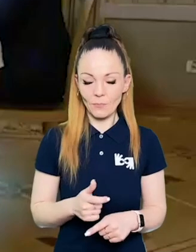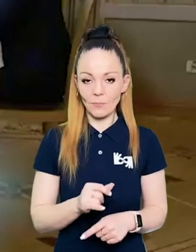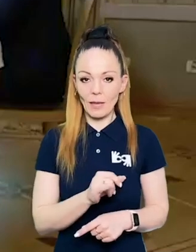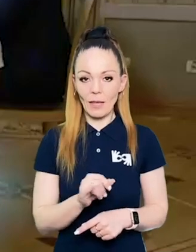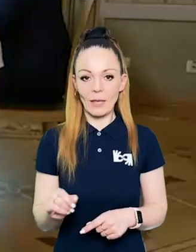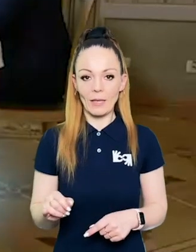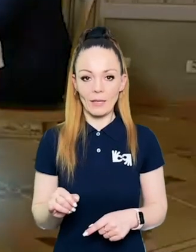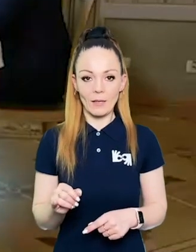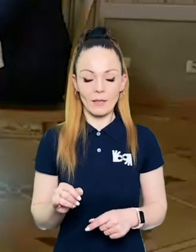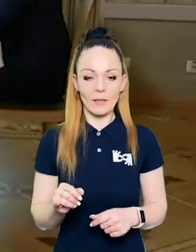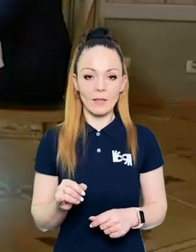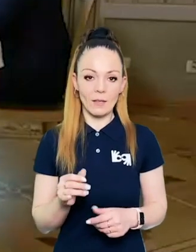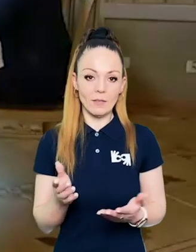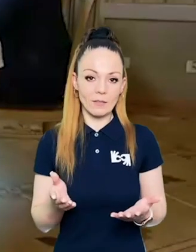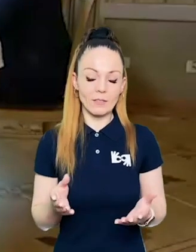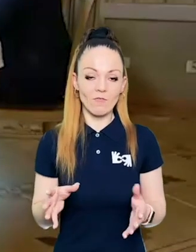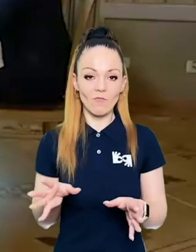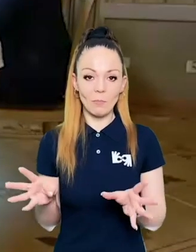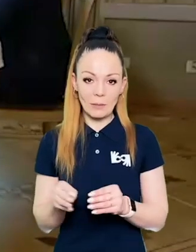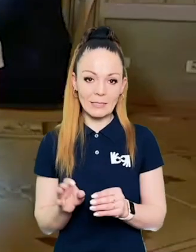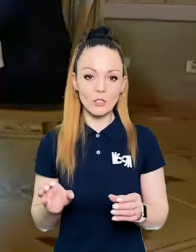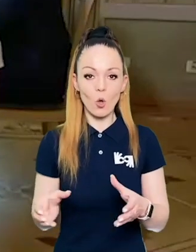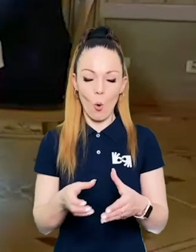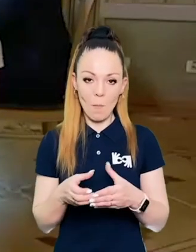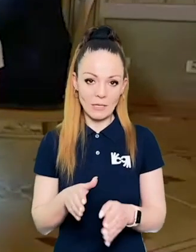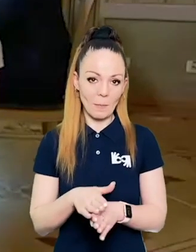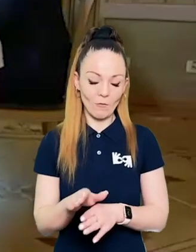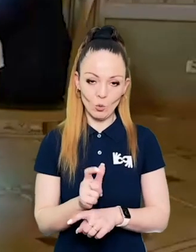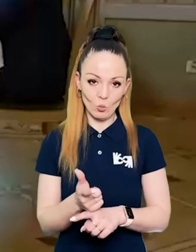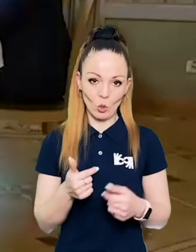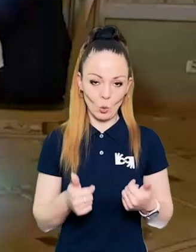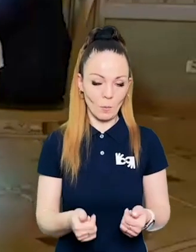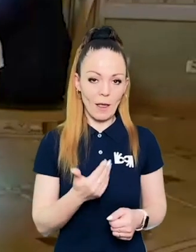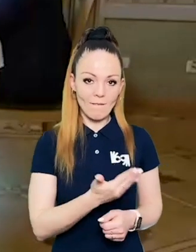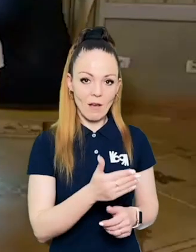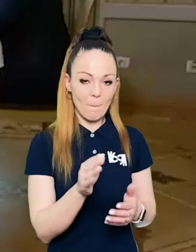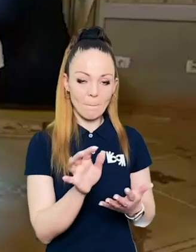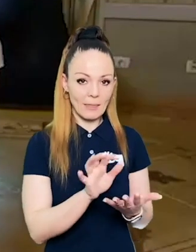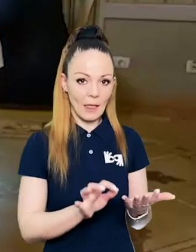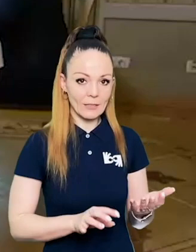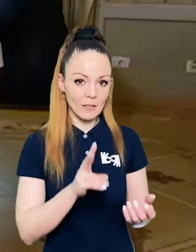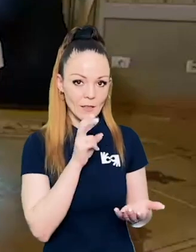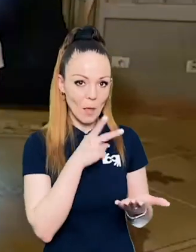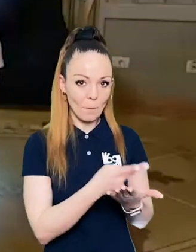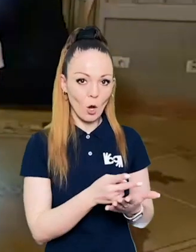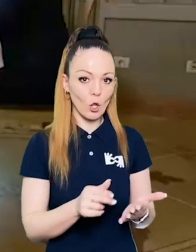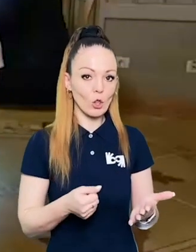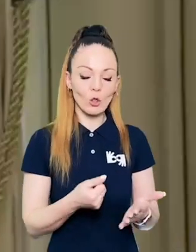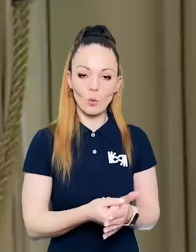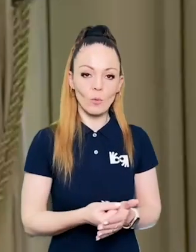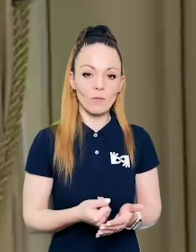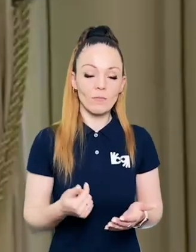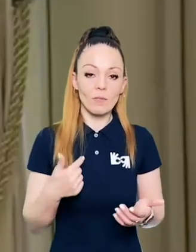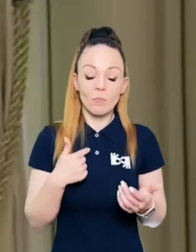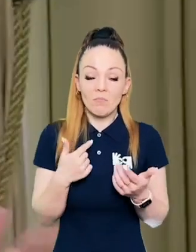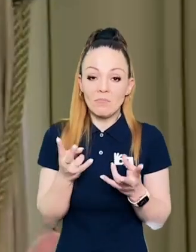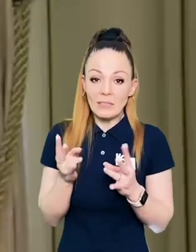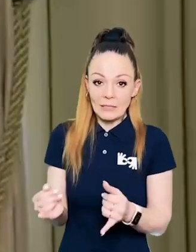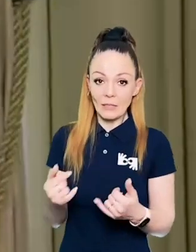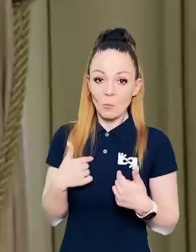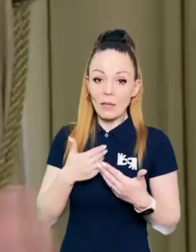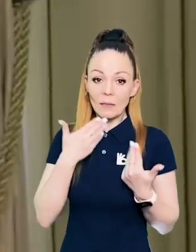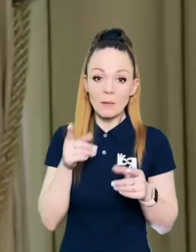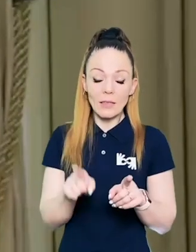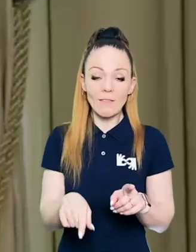місії. І вони з командою справляються дуже добре. Так вам тексти не показують до тих ні, пір, поки... Ну, і